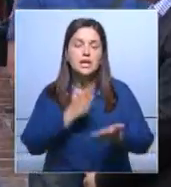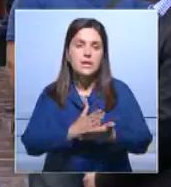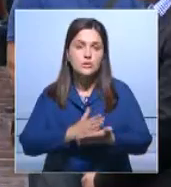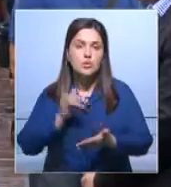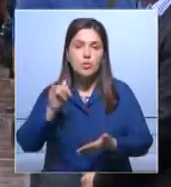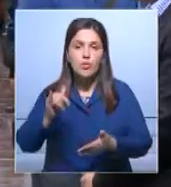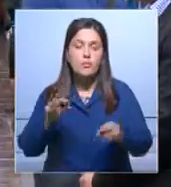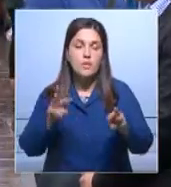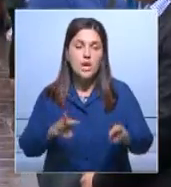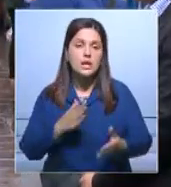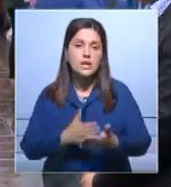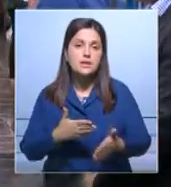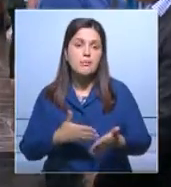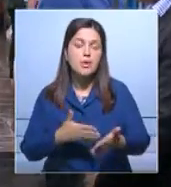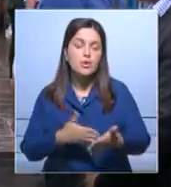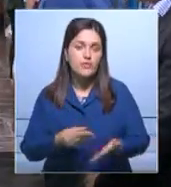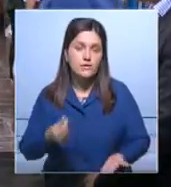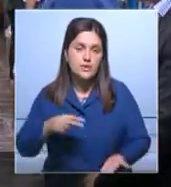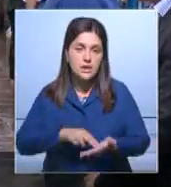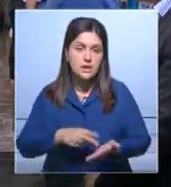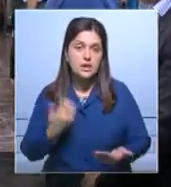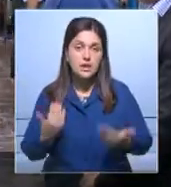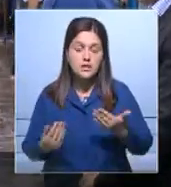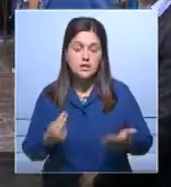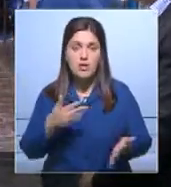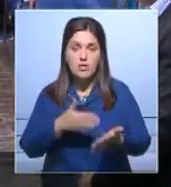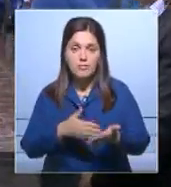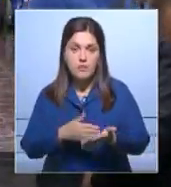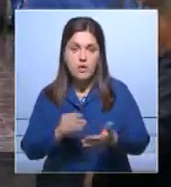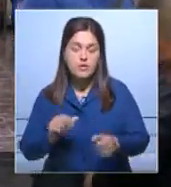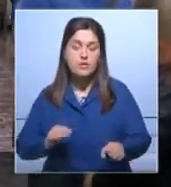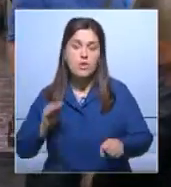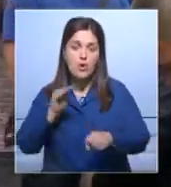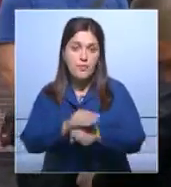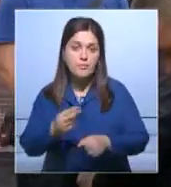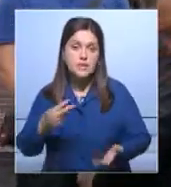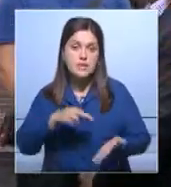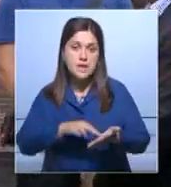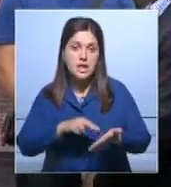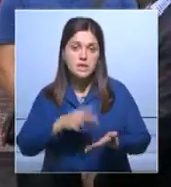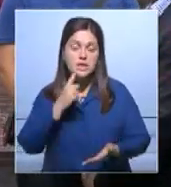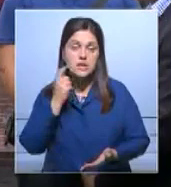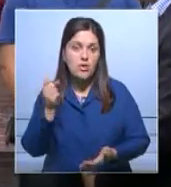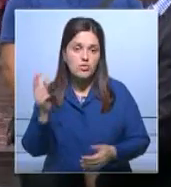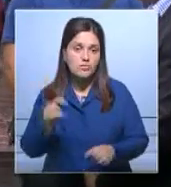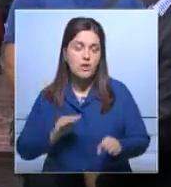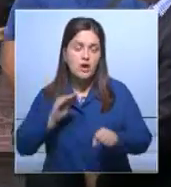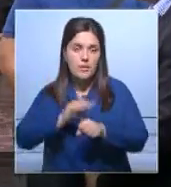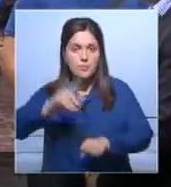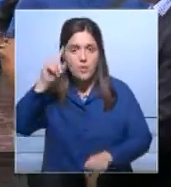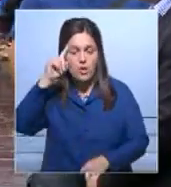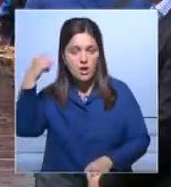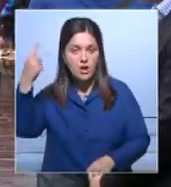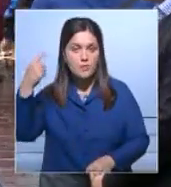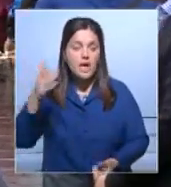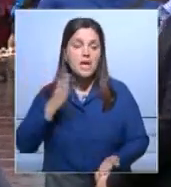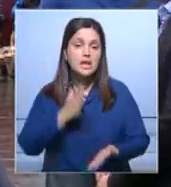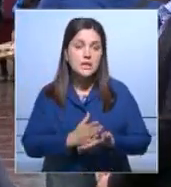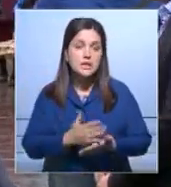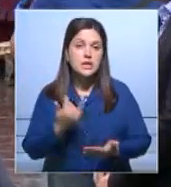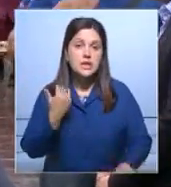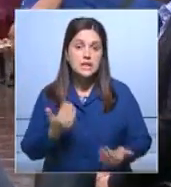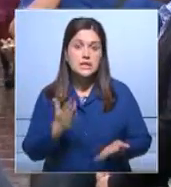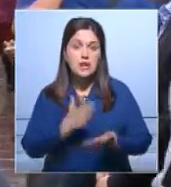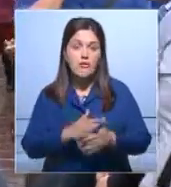цен? То есть, если цены превышают определенный порог, по сахару этот порог цен превышен. Если есть